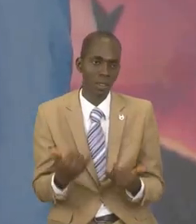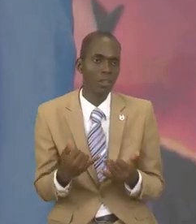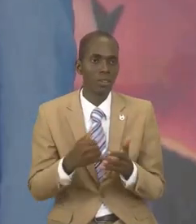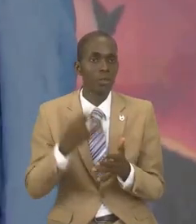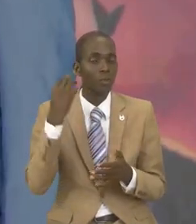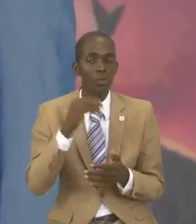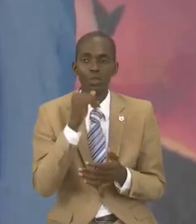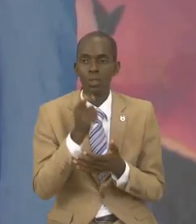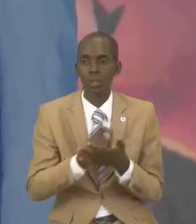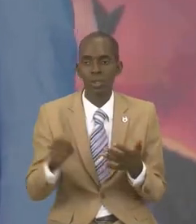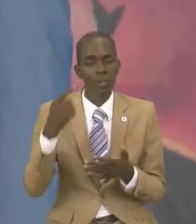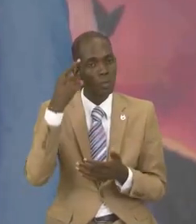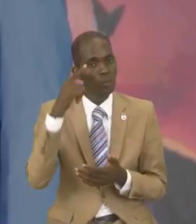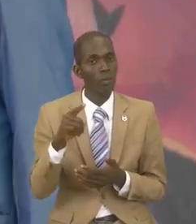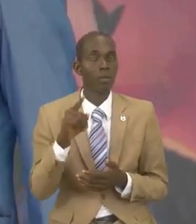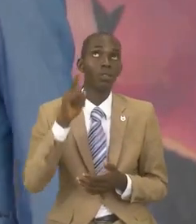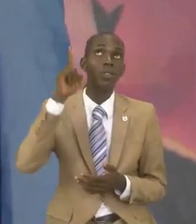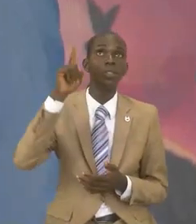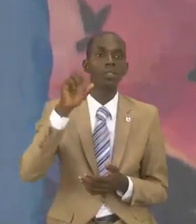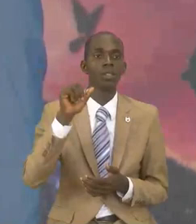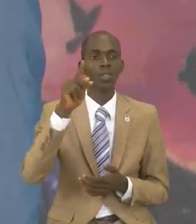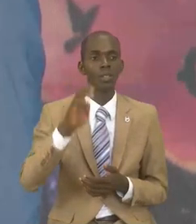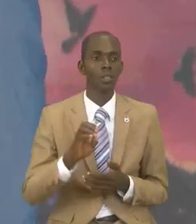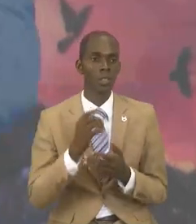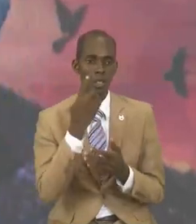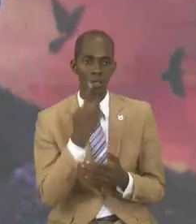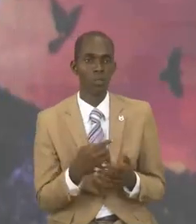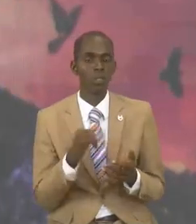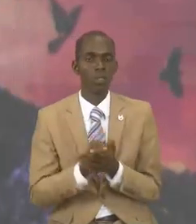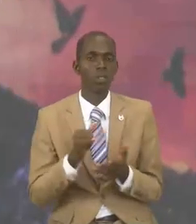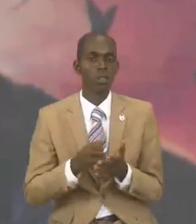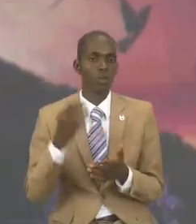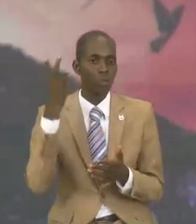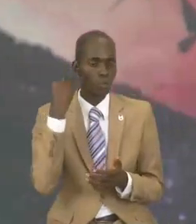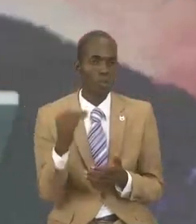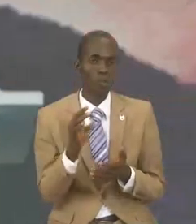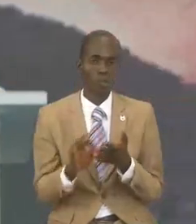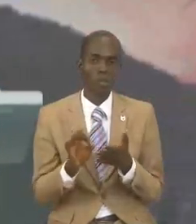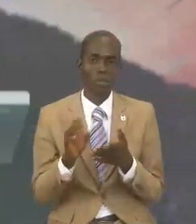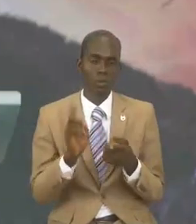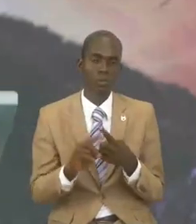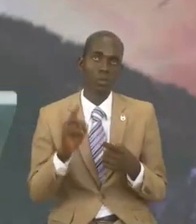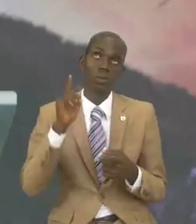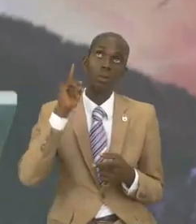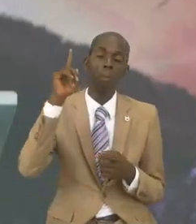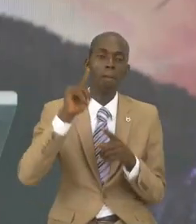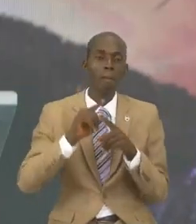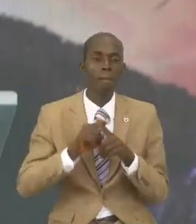ce n'est pas à cause de lui seul qu'il est écrit que cela lui